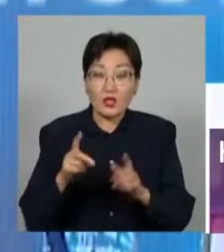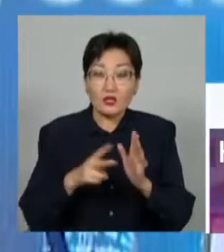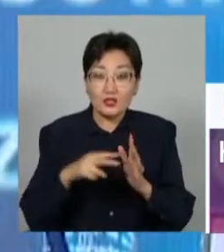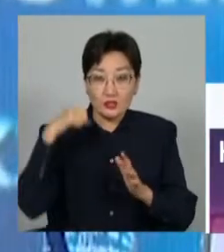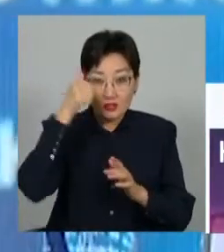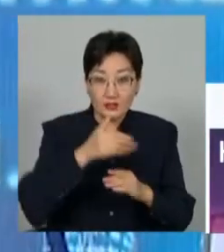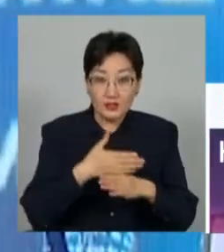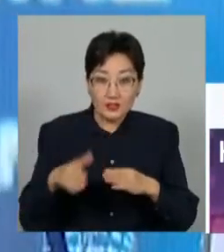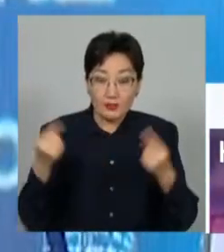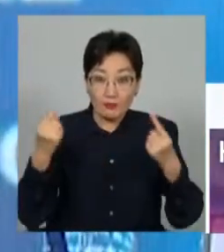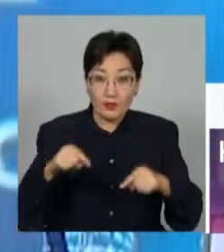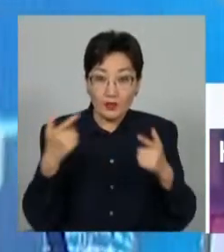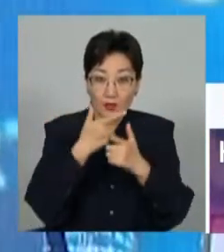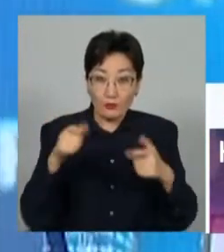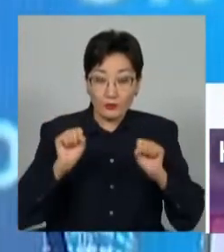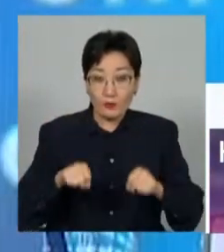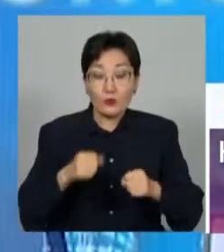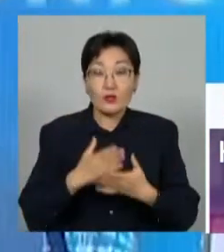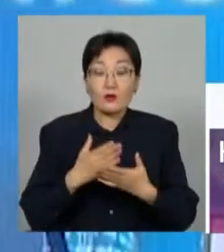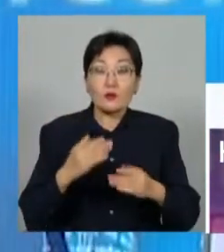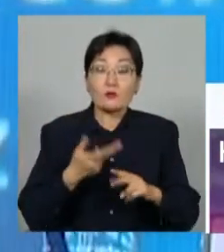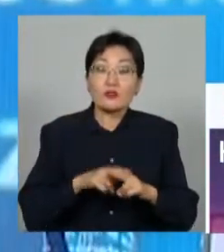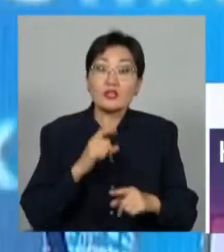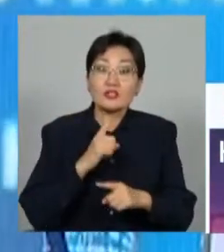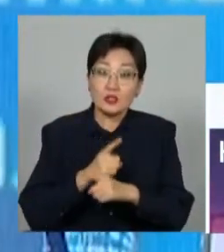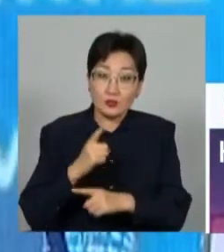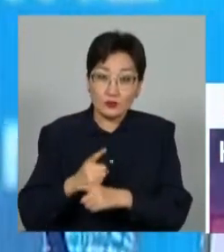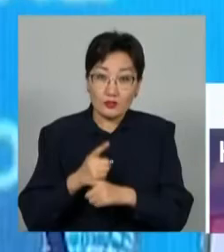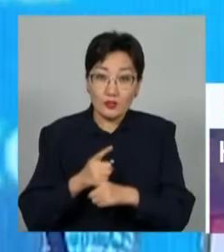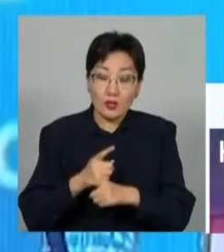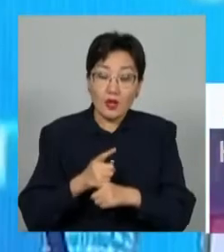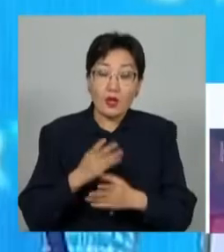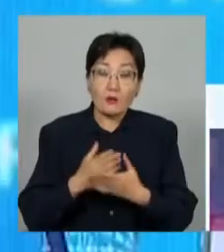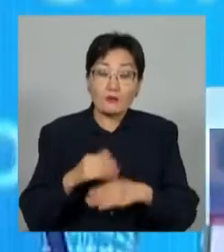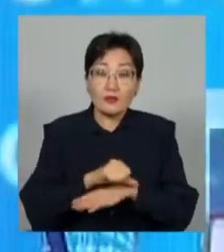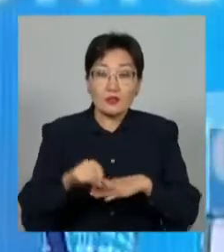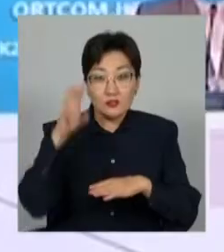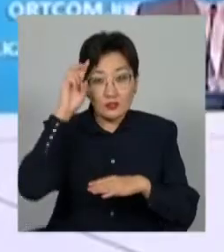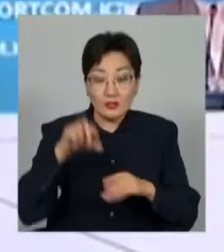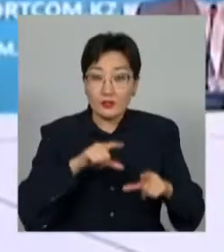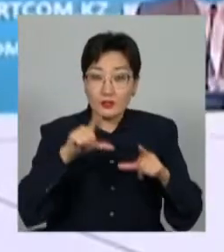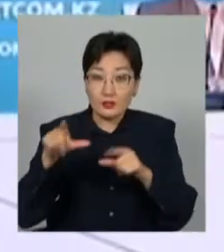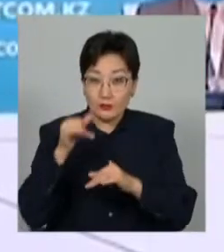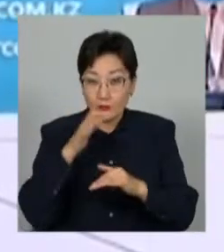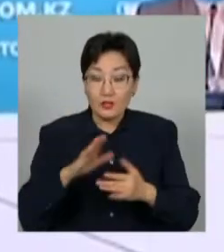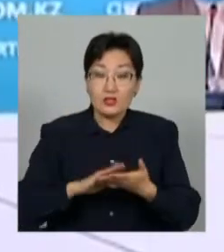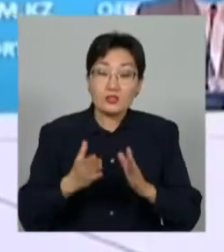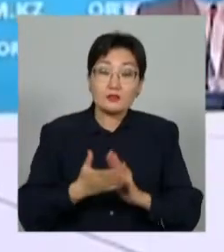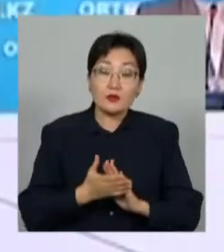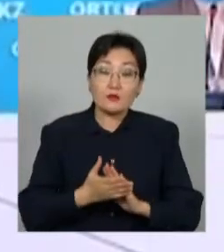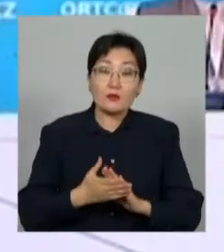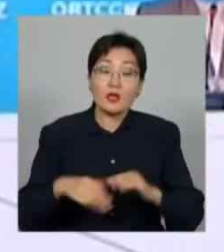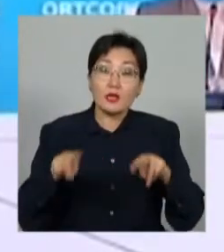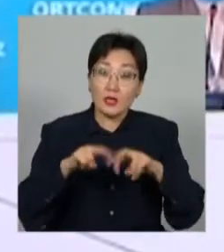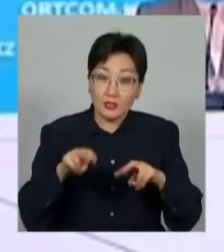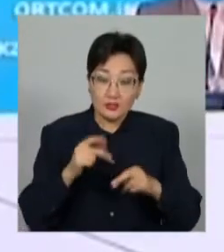мүмкіншілігі бар. Бірақ сол үшін шектеулер қойылады, шетелге шығарылмайды. Жағдайлар